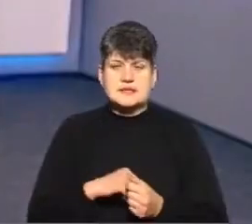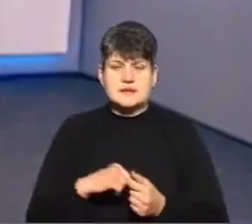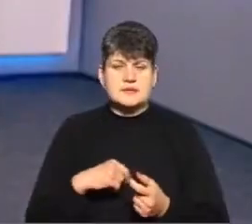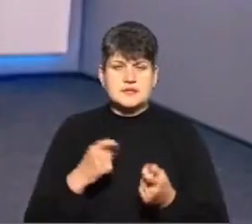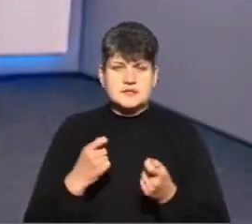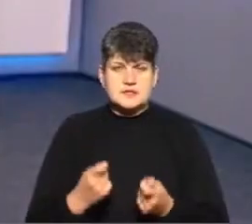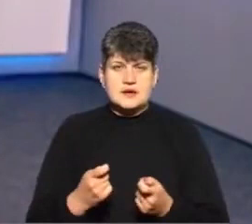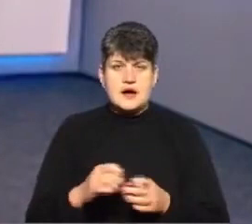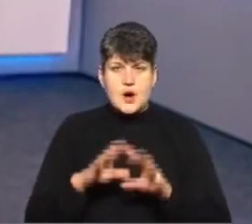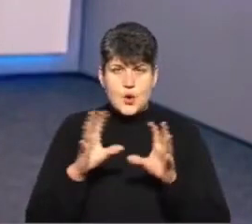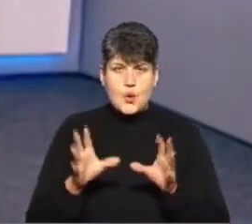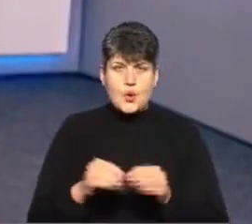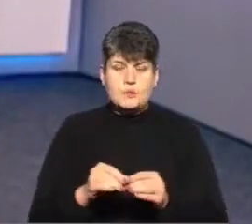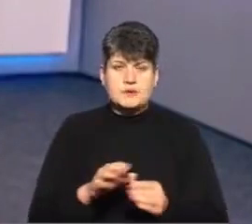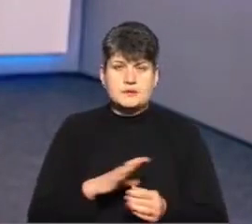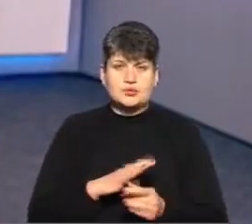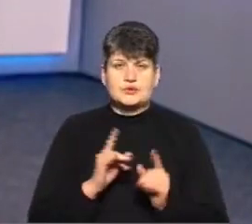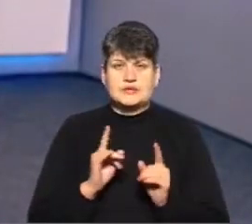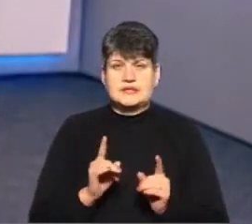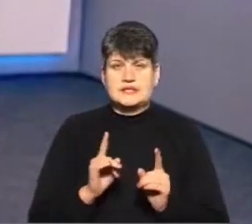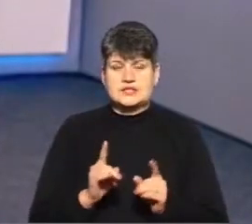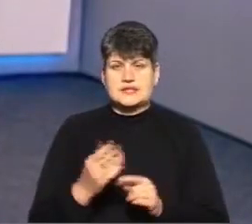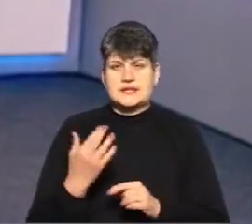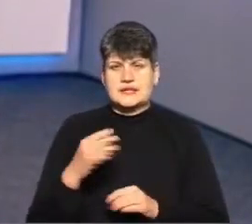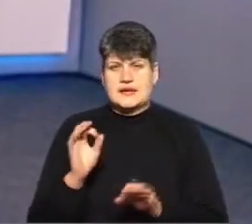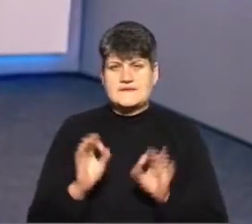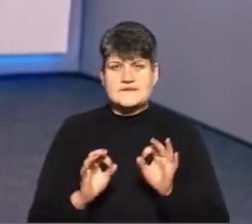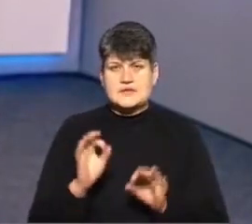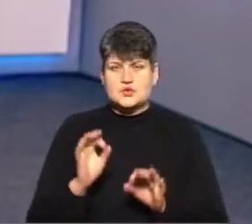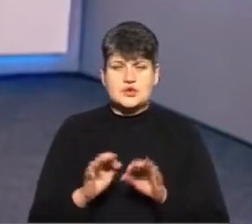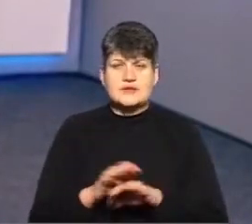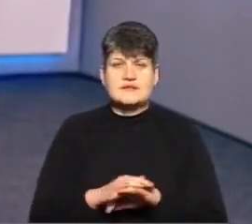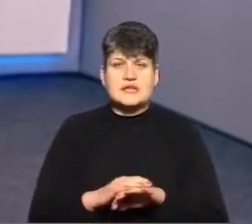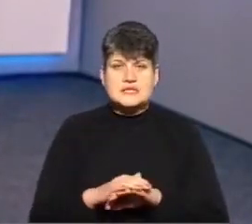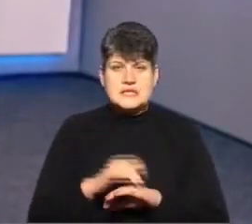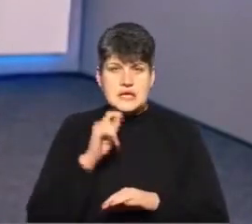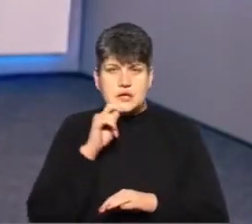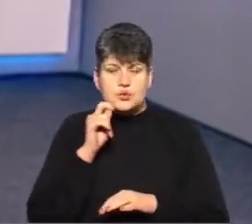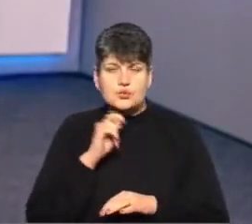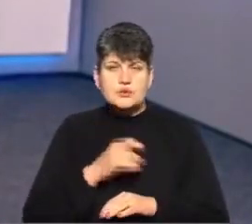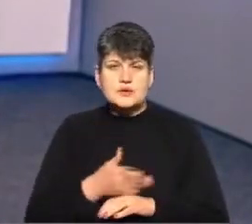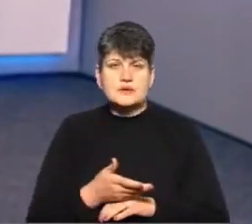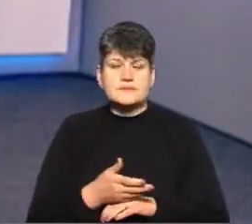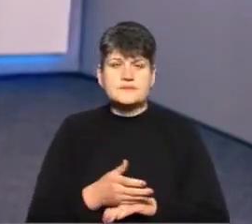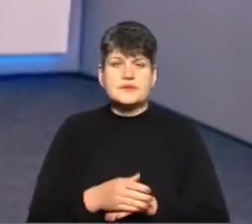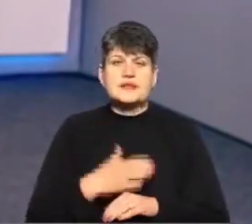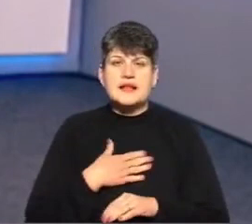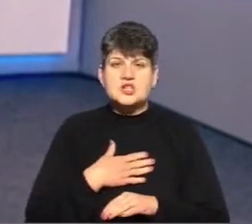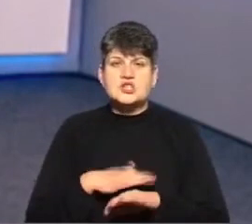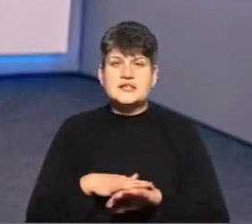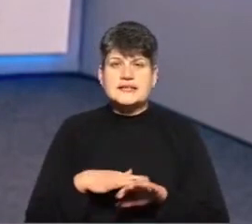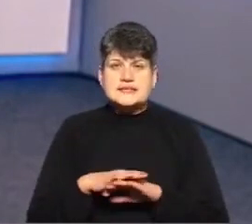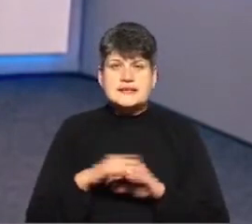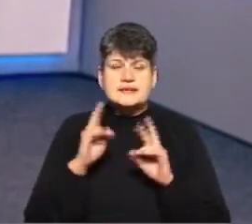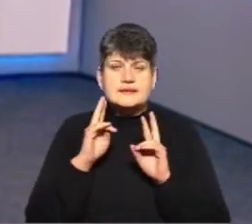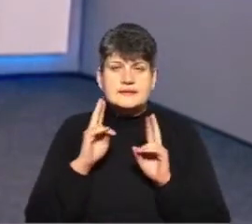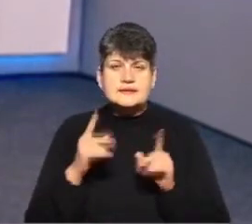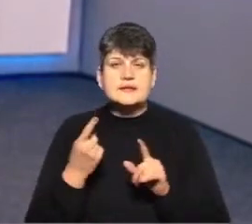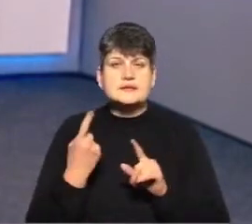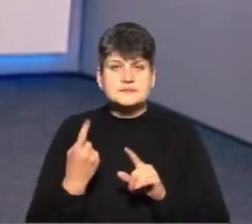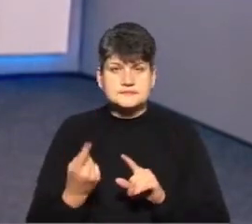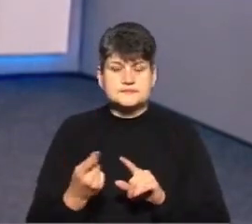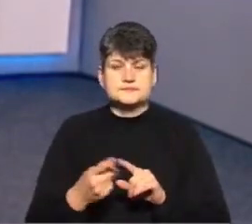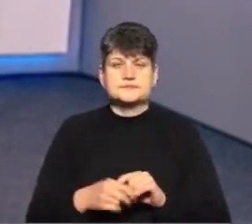було лише близько кількох відсотків населення України. Кому вони цей газ? Тому що населення наше необізнане. Раз. Ми з